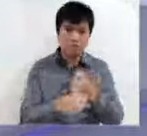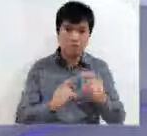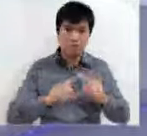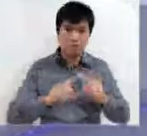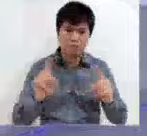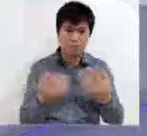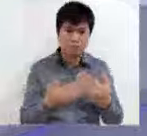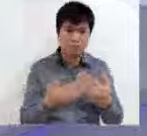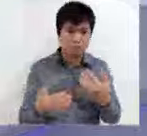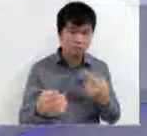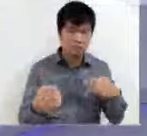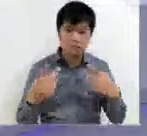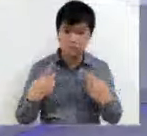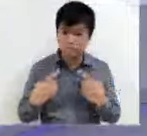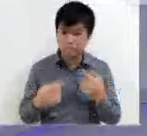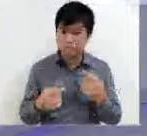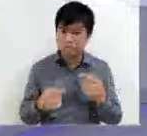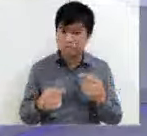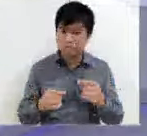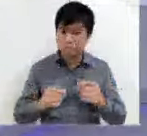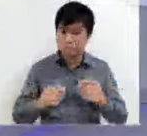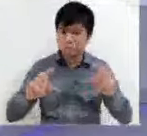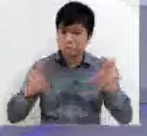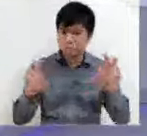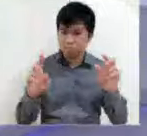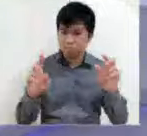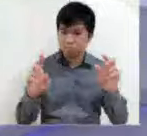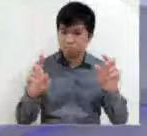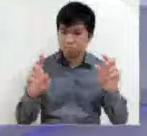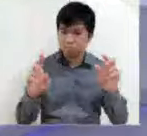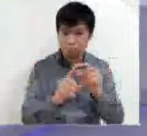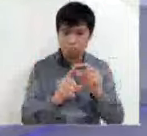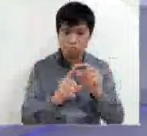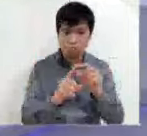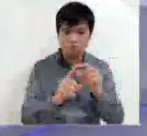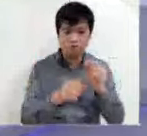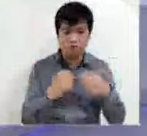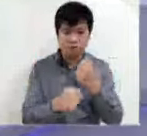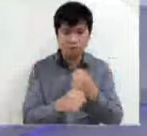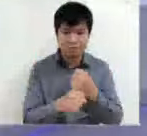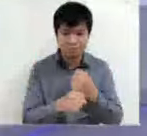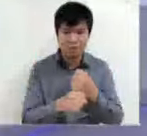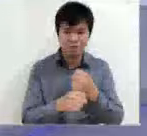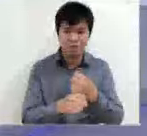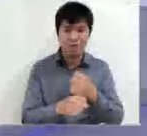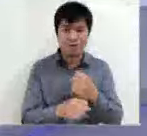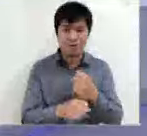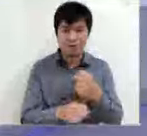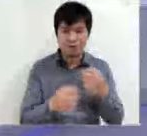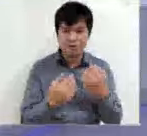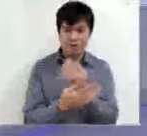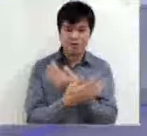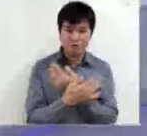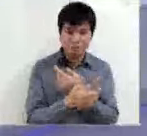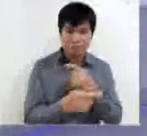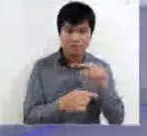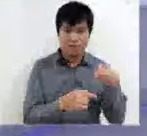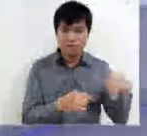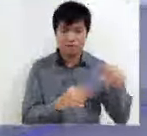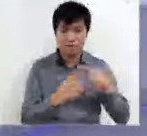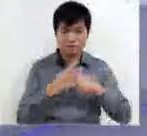may tinatawag ng Wort des Jahres o Word of the Year ang mga German na sinasabing sinimulan pa